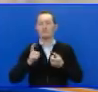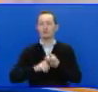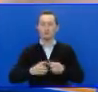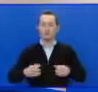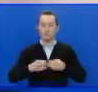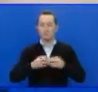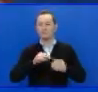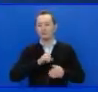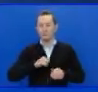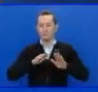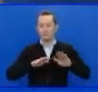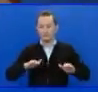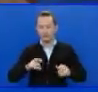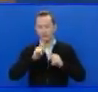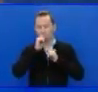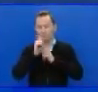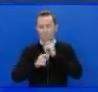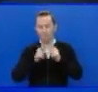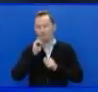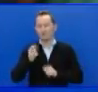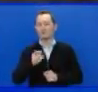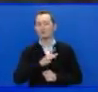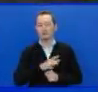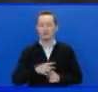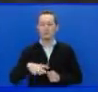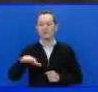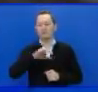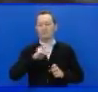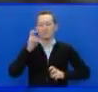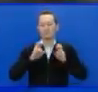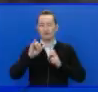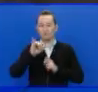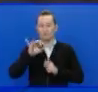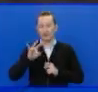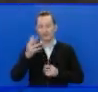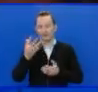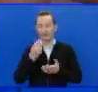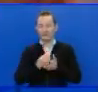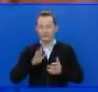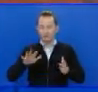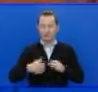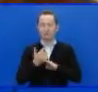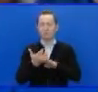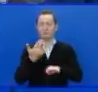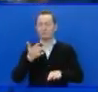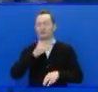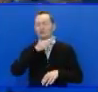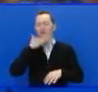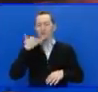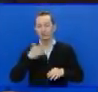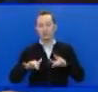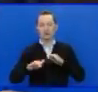өкілдері бүлдіршіндерге арнайы сый-сияпат жасады. Уран өндіруші жетекші кәсіпорын бұған дейін де қаншама